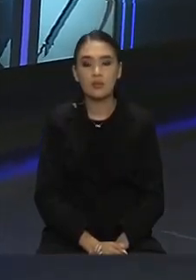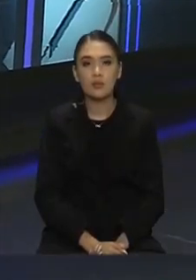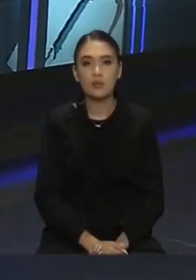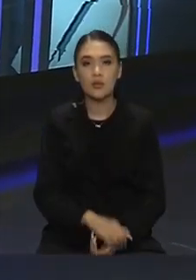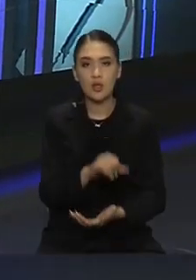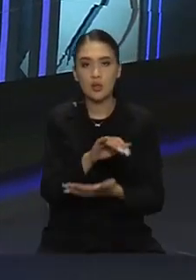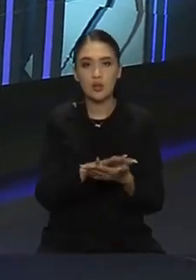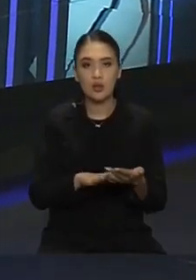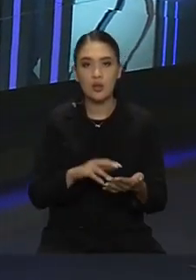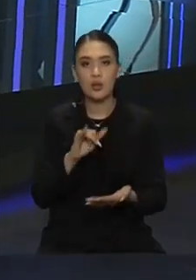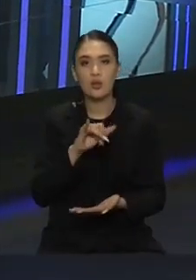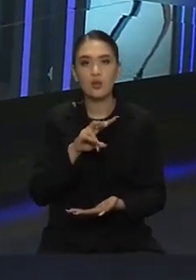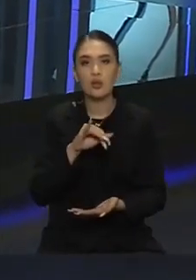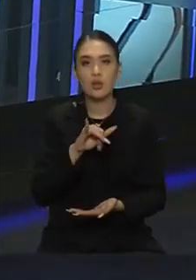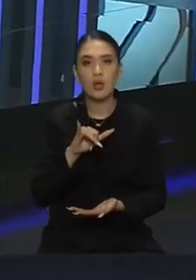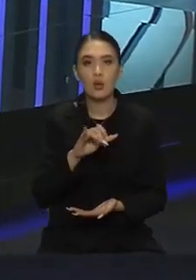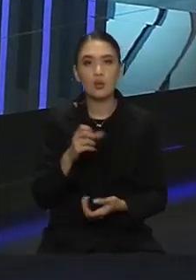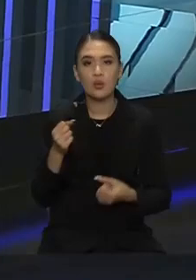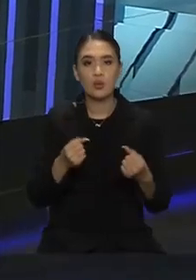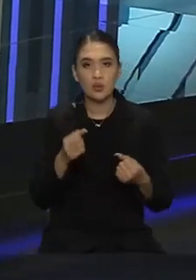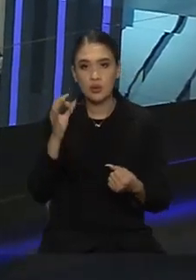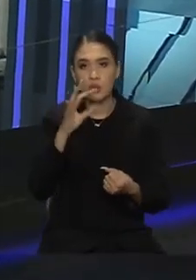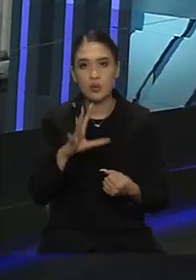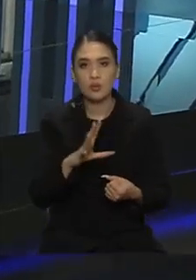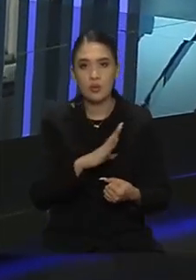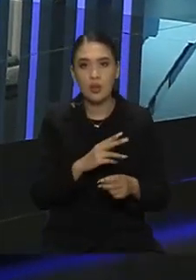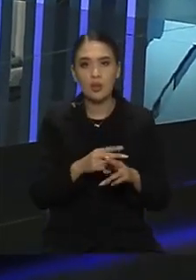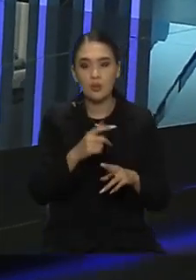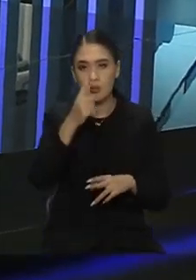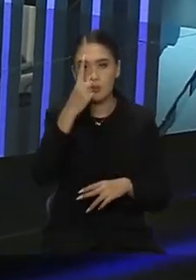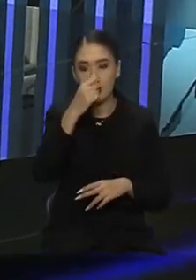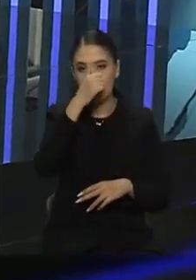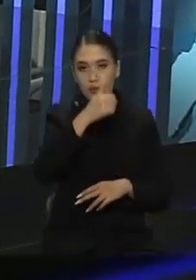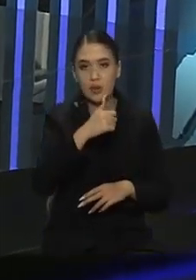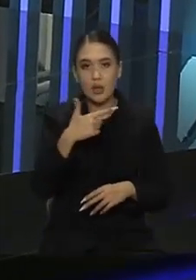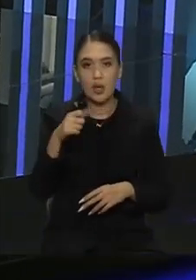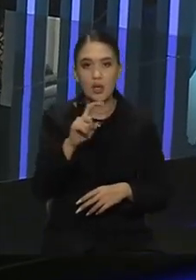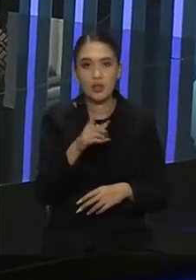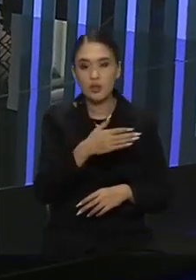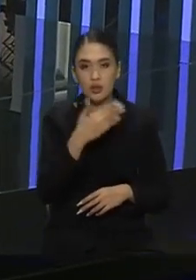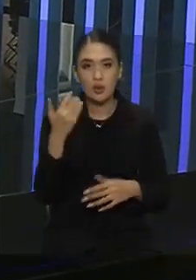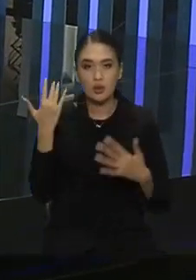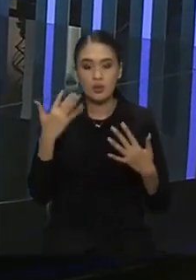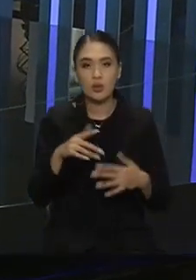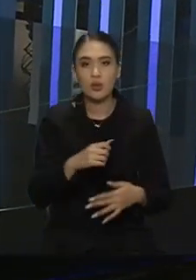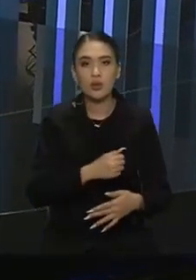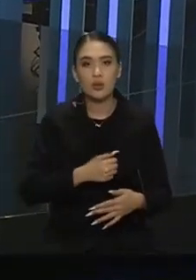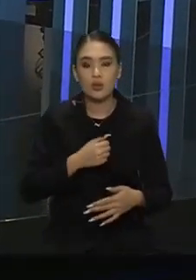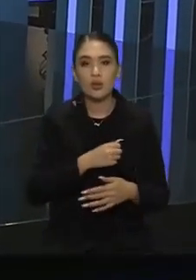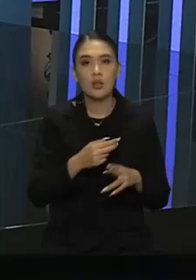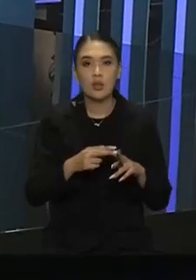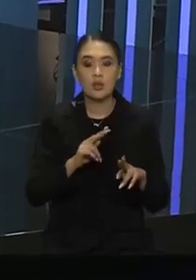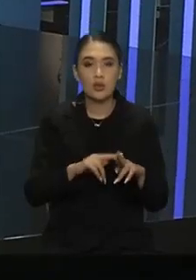Хабарымызды жалғастырамыз. Ұлытаулық көлік тізгіндеген тұрғындар аймақта бір айдан бері газ жоқ деп дабыл қағуда. Тапшылық өңірге көгілдір